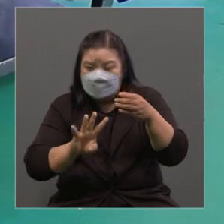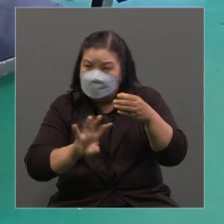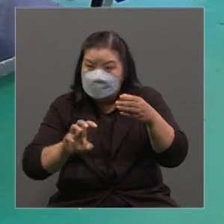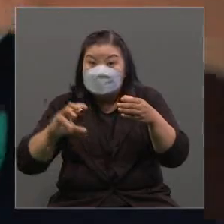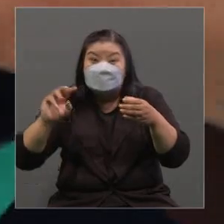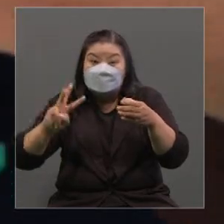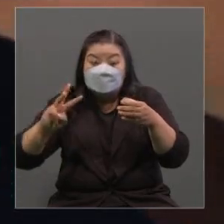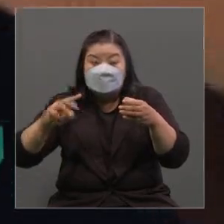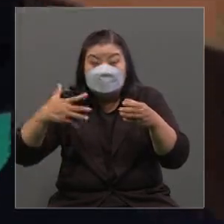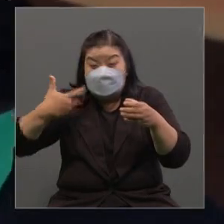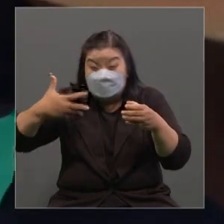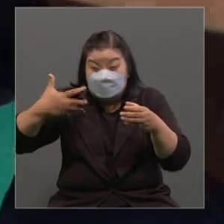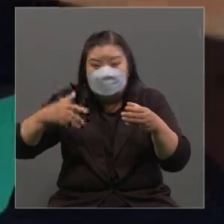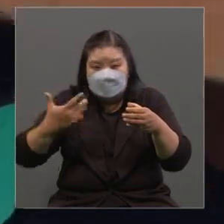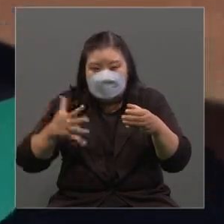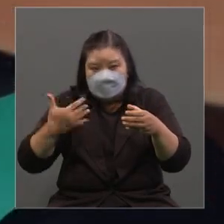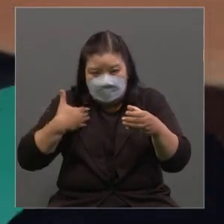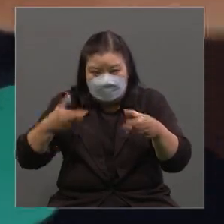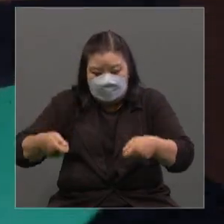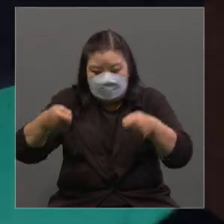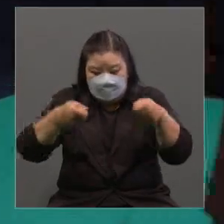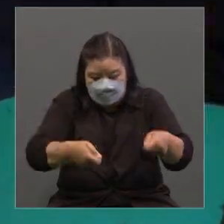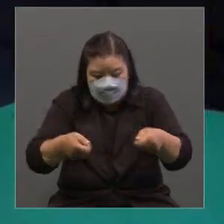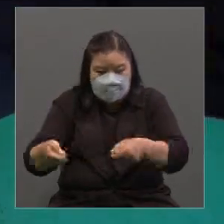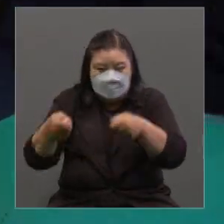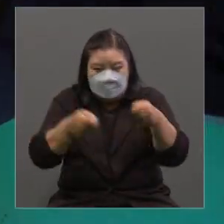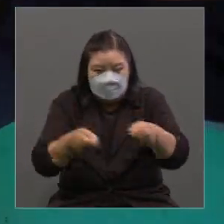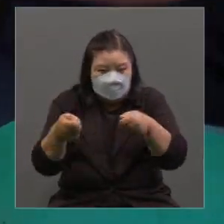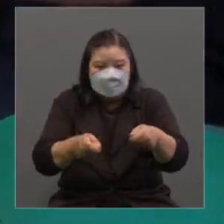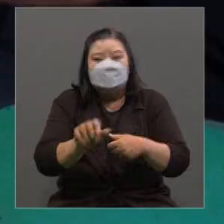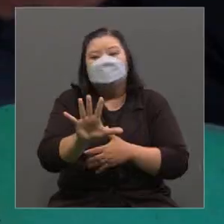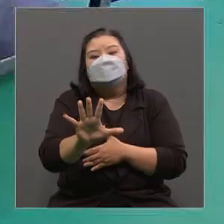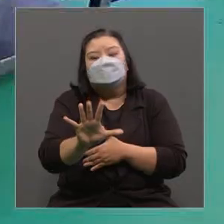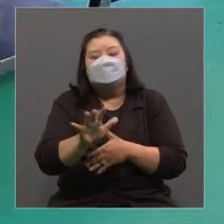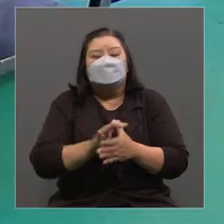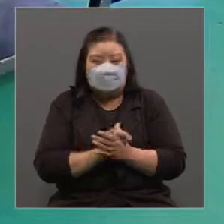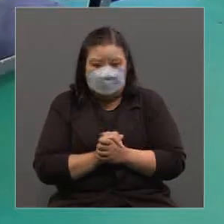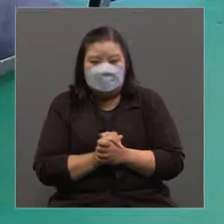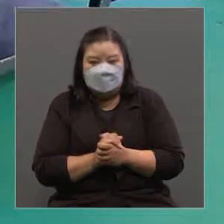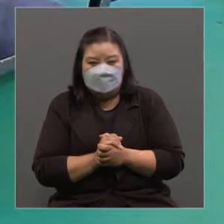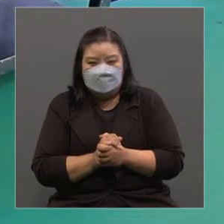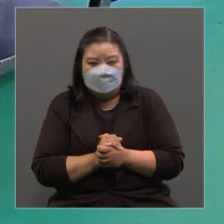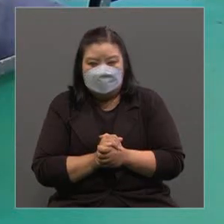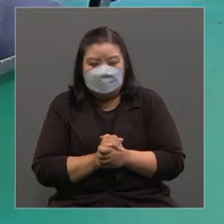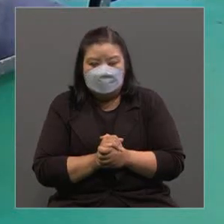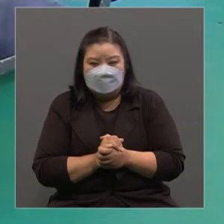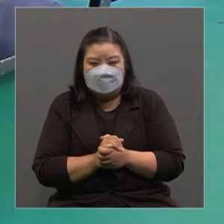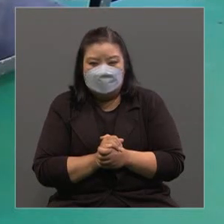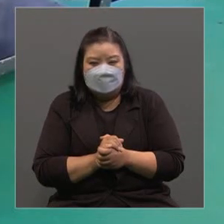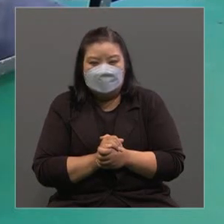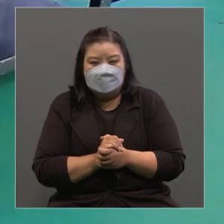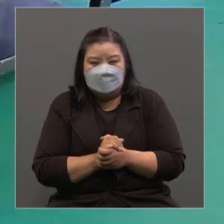ำอยู่5ชั้นนะครับผมเราจะใส่กระเทียมชั้นละ5กิโลกรัมนะครับผมส่วนนี้ก็จะเป็นกล่องควบคุมที่